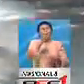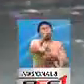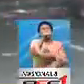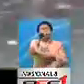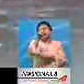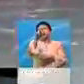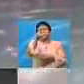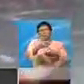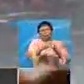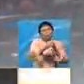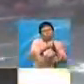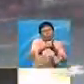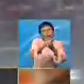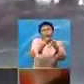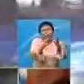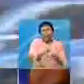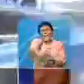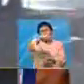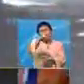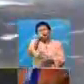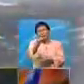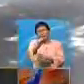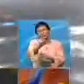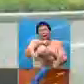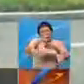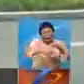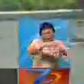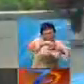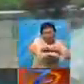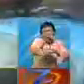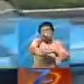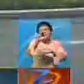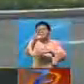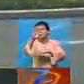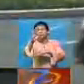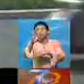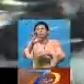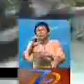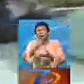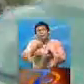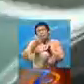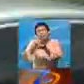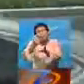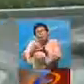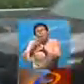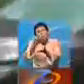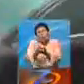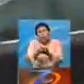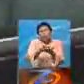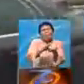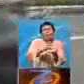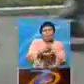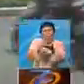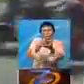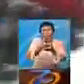membimbing Usahawan PKS dari segi eksport ICBC pula akan menyediakan bantuan kewangan manakala pengurusan Pelabuhan